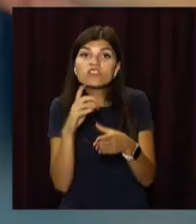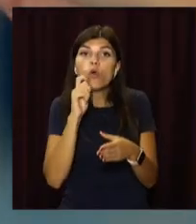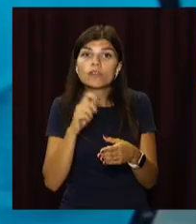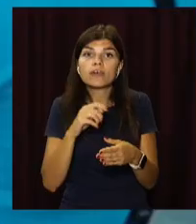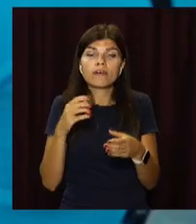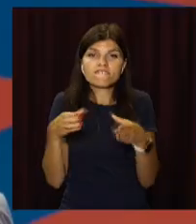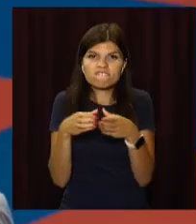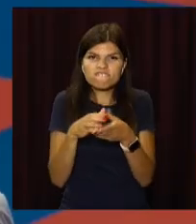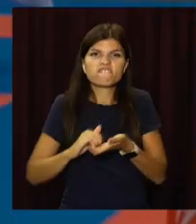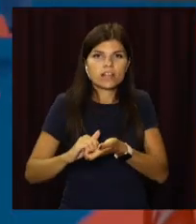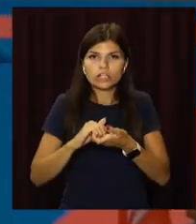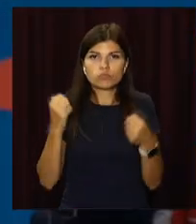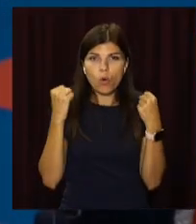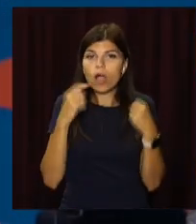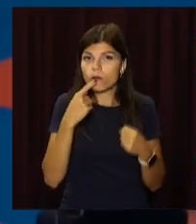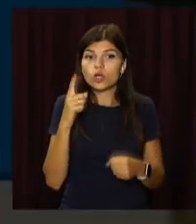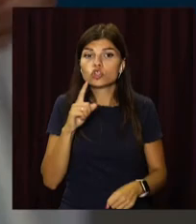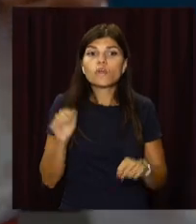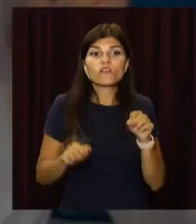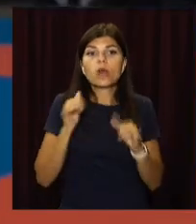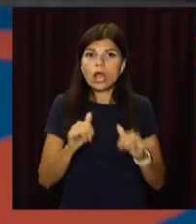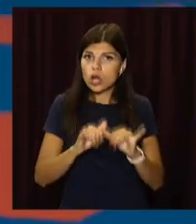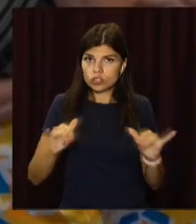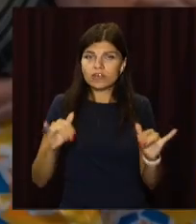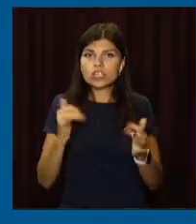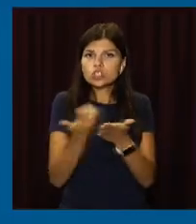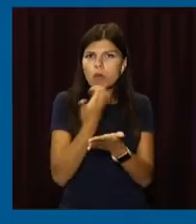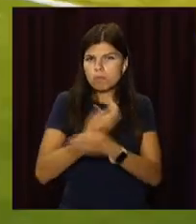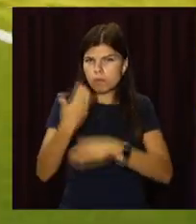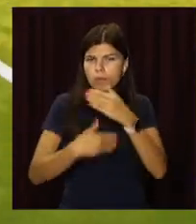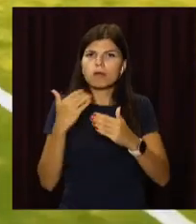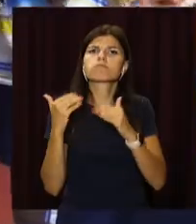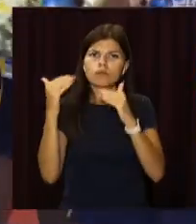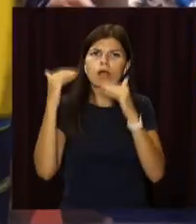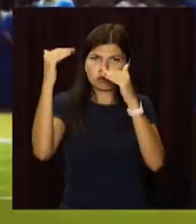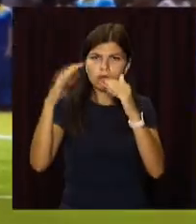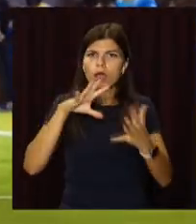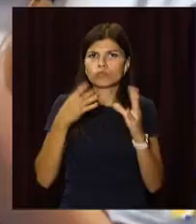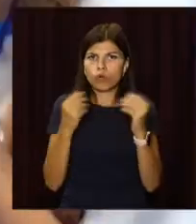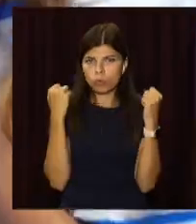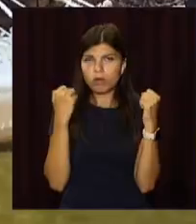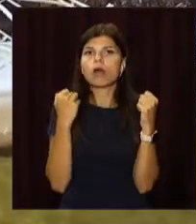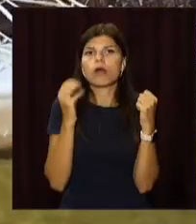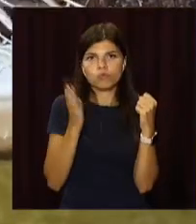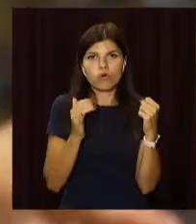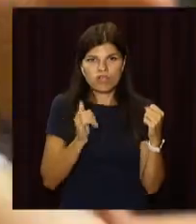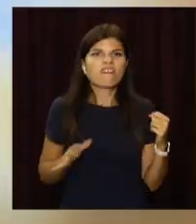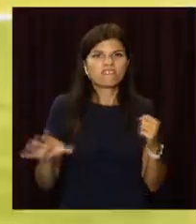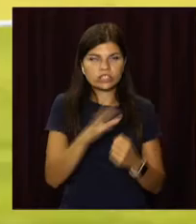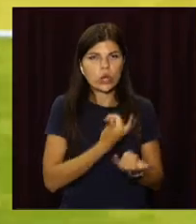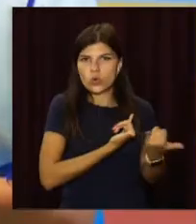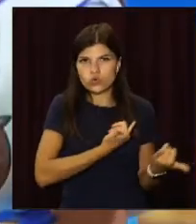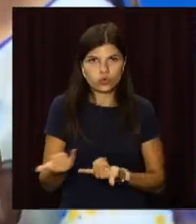підрозділі Всеукраїнської федерації учнівського спорту кажуть, можливості для розвитку та досягнення високих спортивних результатів